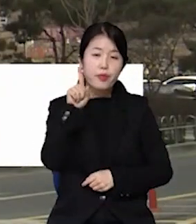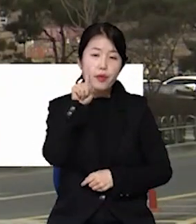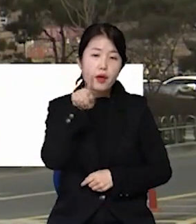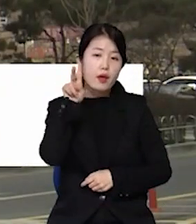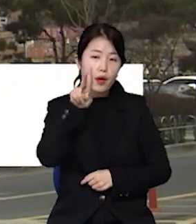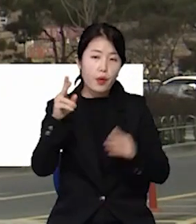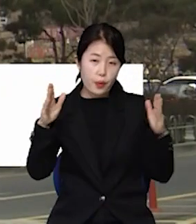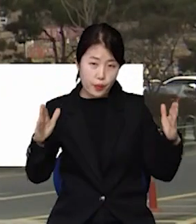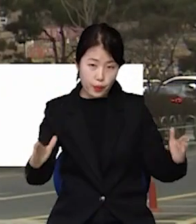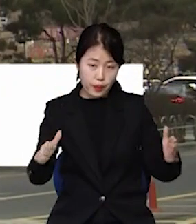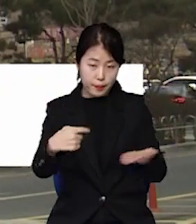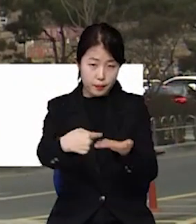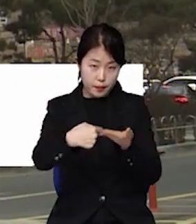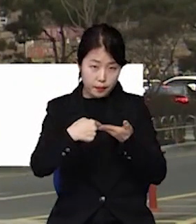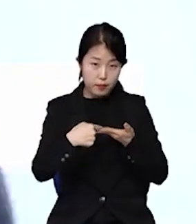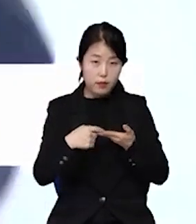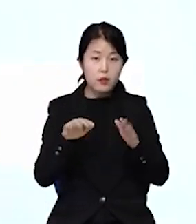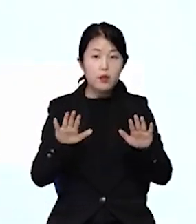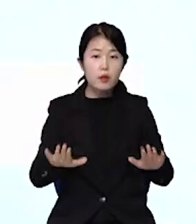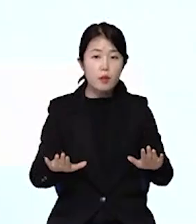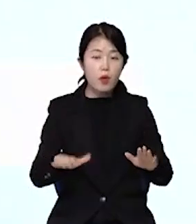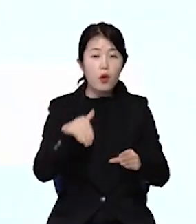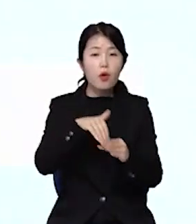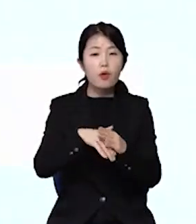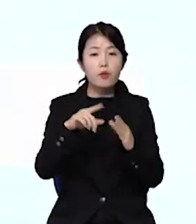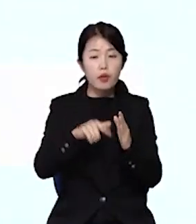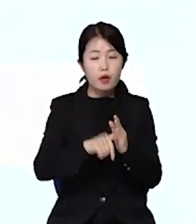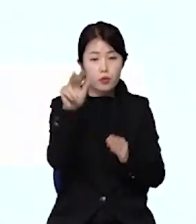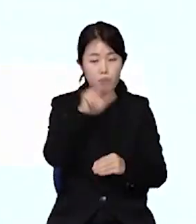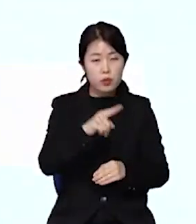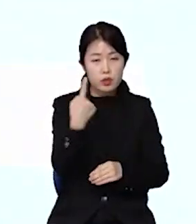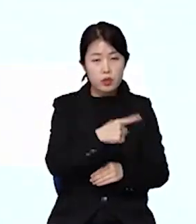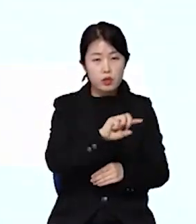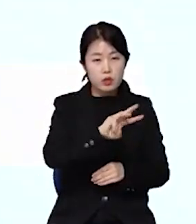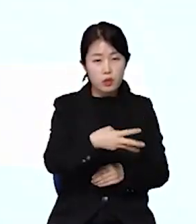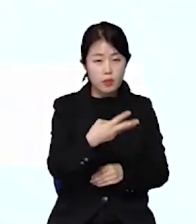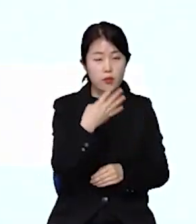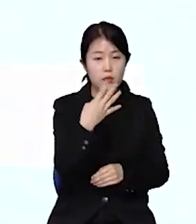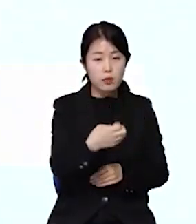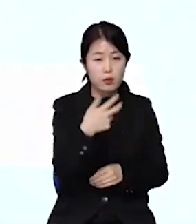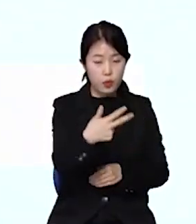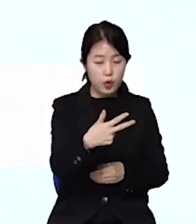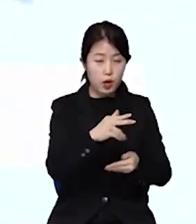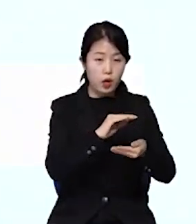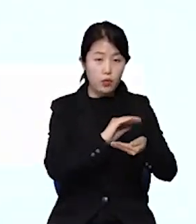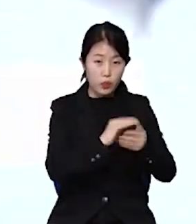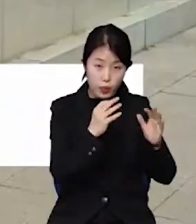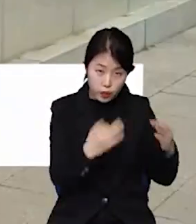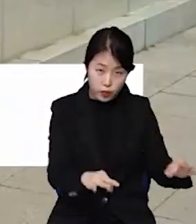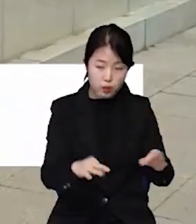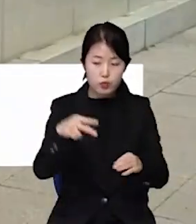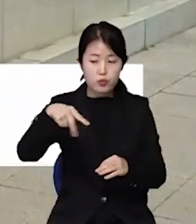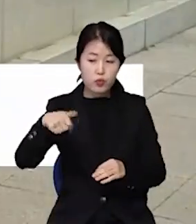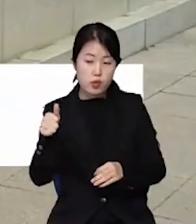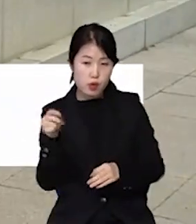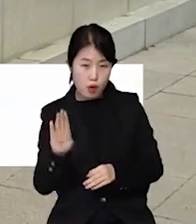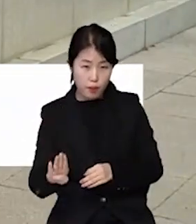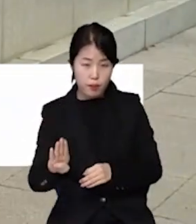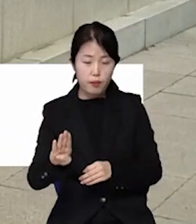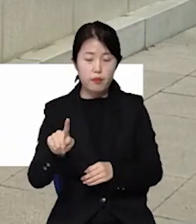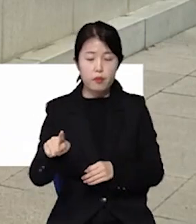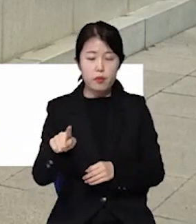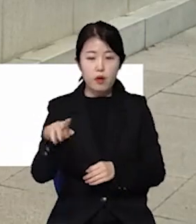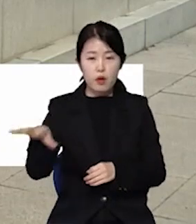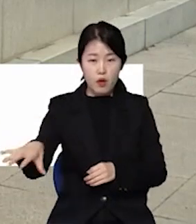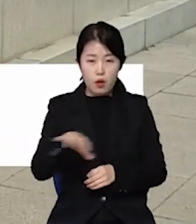접수합니다. 이번 조합장 선거에서는 전국 1,347개 농협, 수협, 산림조합의 대표자를